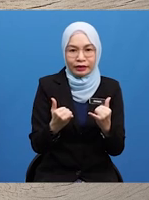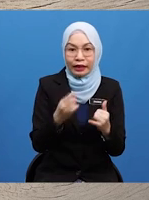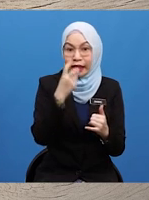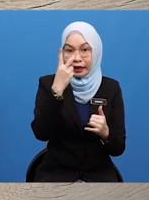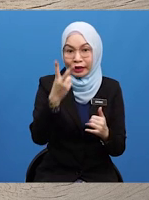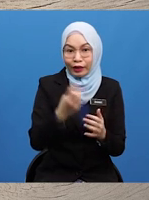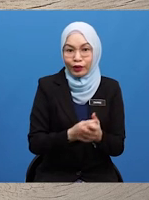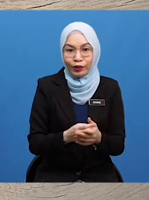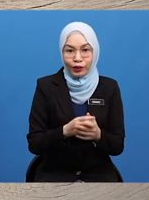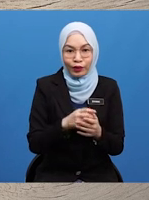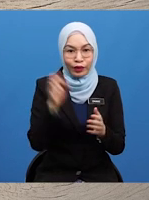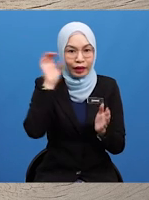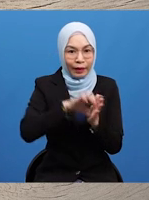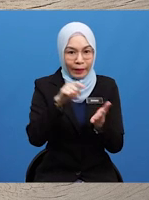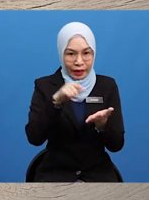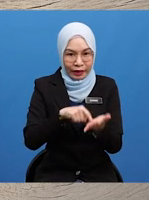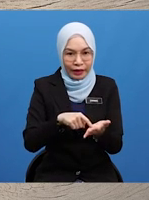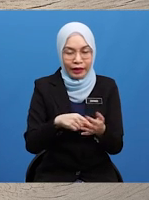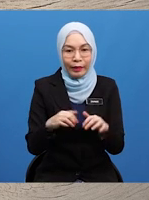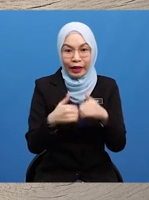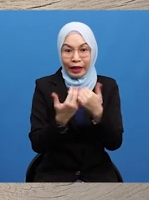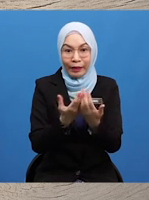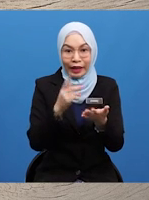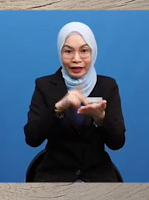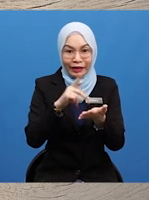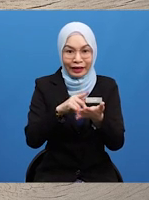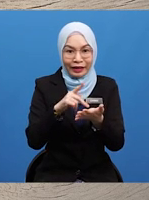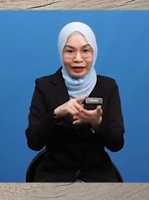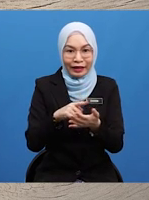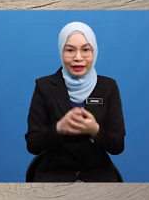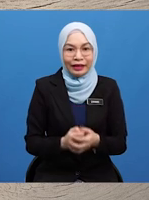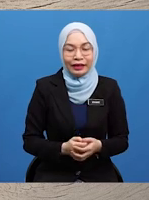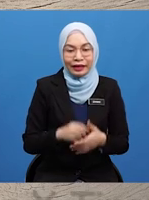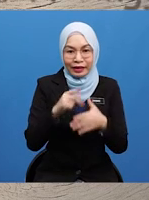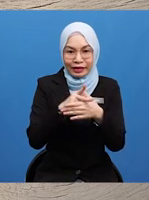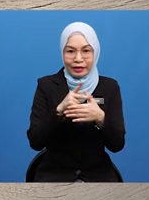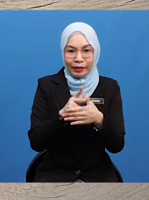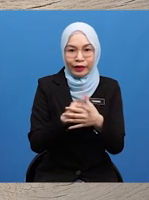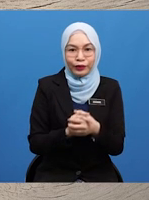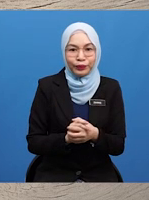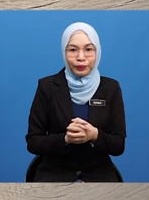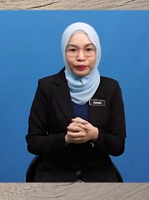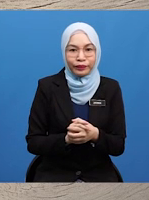dengan menggunakan formula isi padu yang cikgu gunakan tadi.